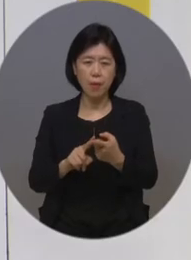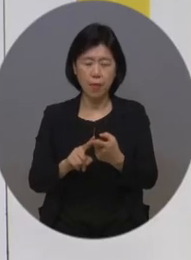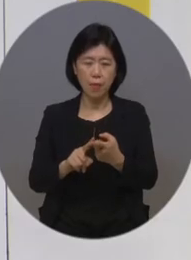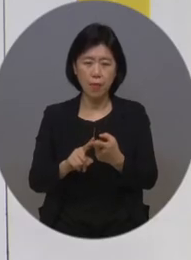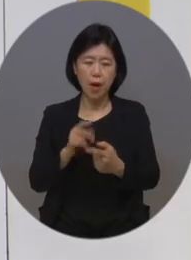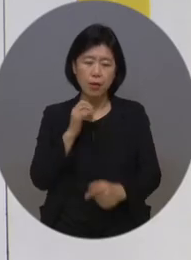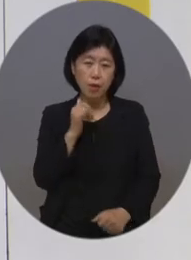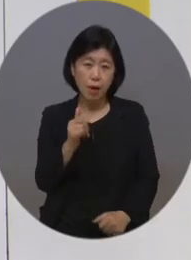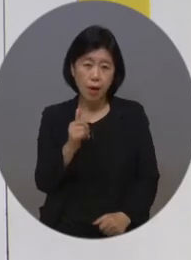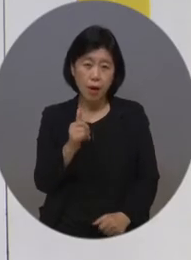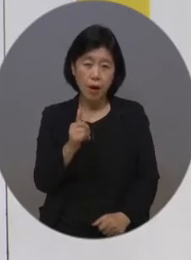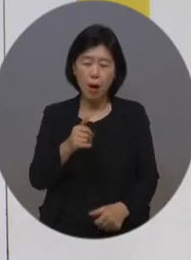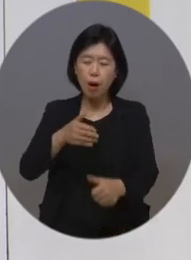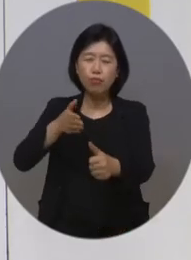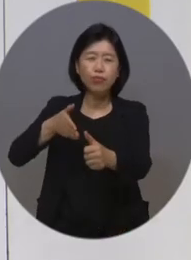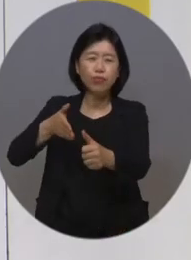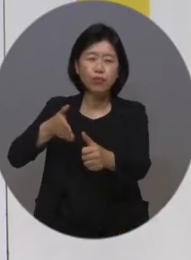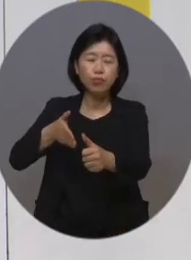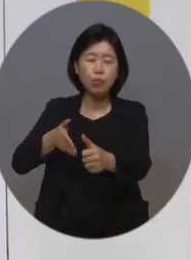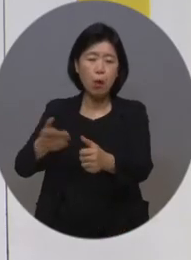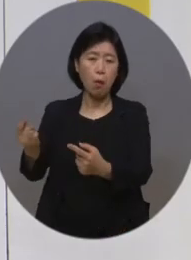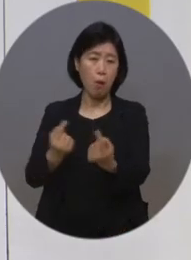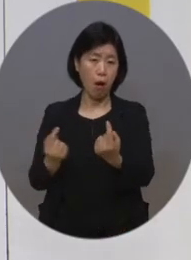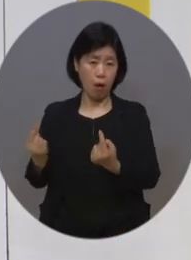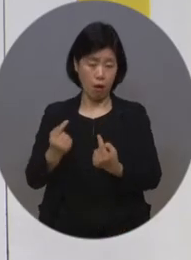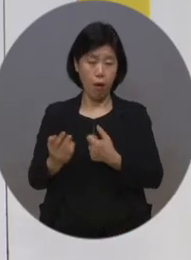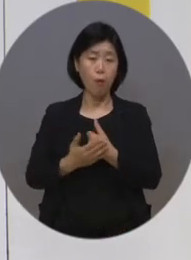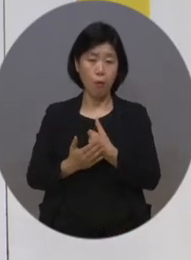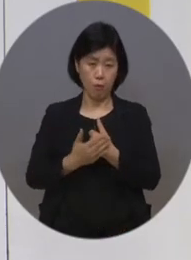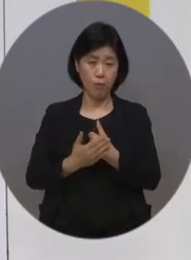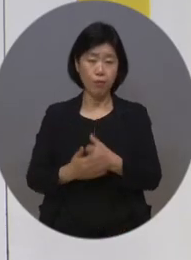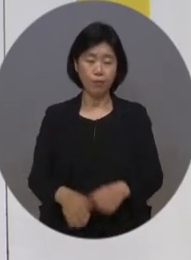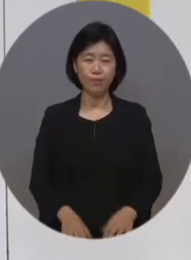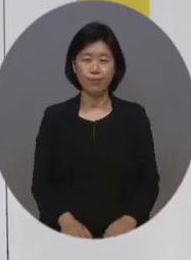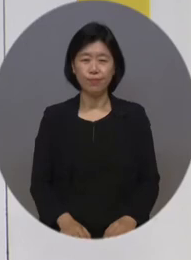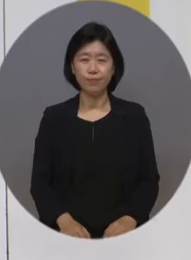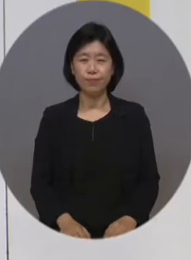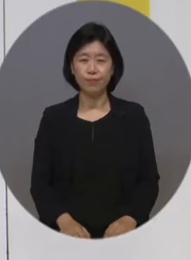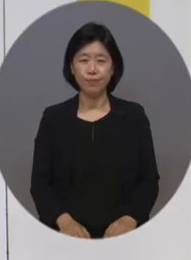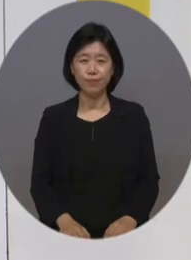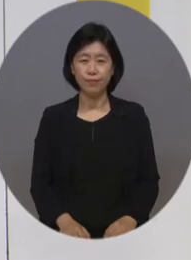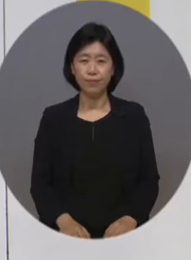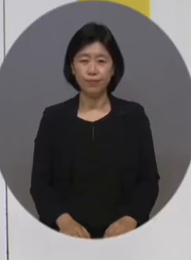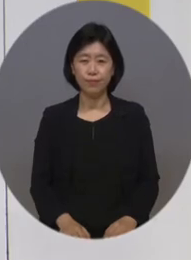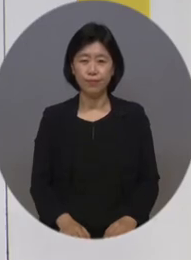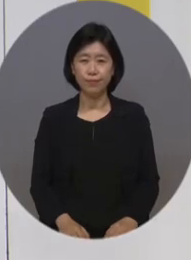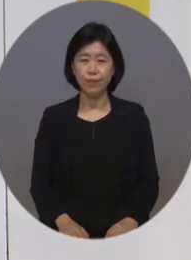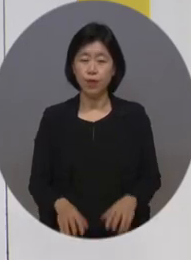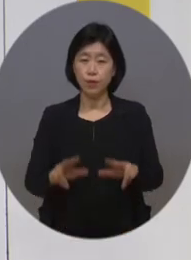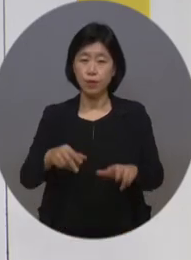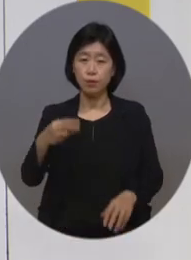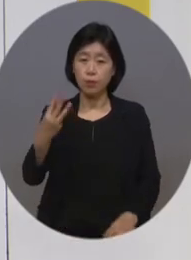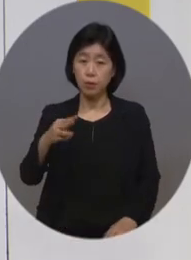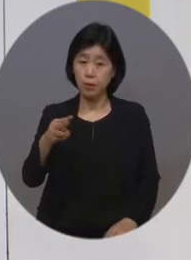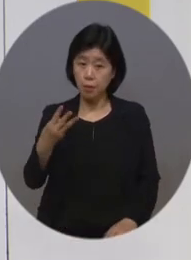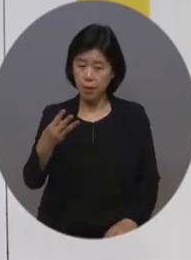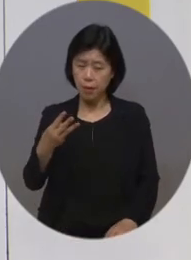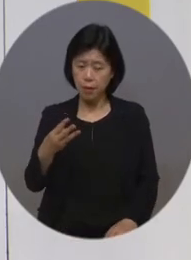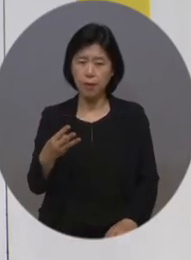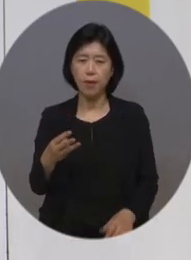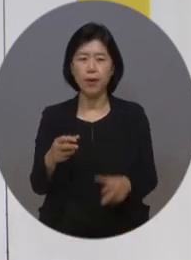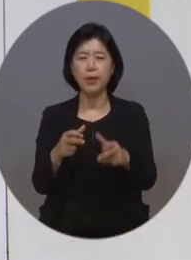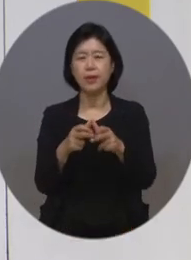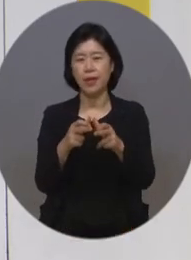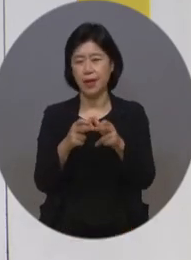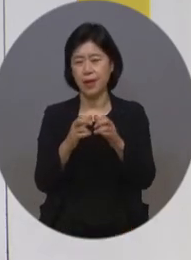제주도가 제주도 제주시 는 장애인 분야 4 그 산 3천 3백 명의 지금 대상 이구요 서기